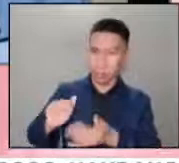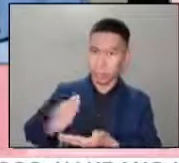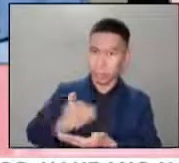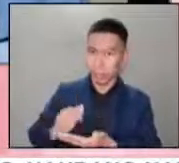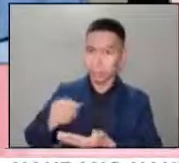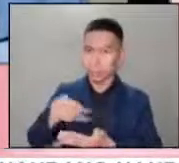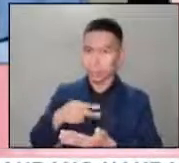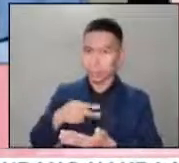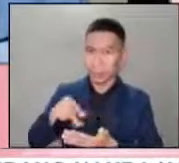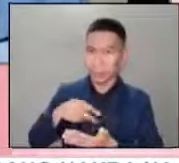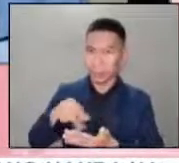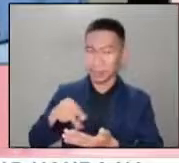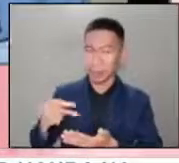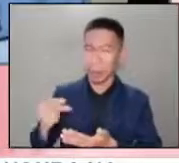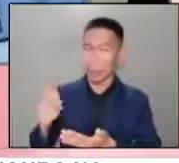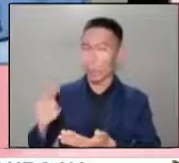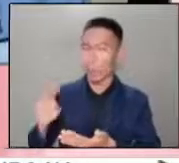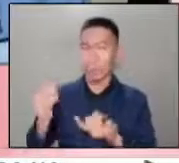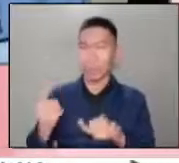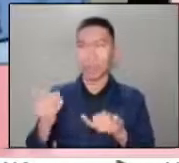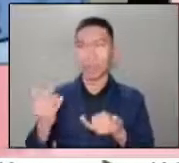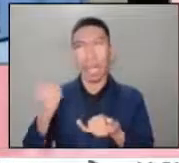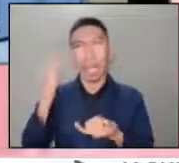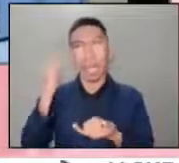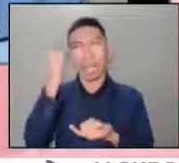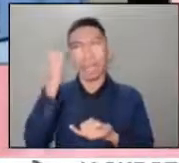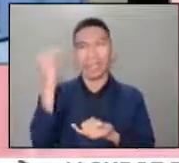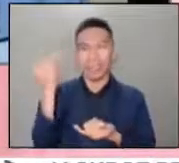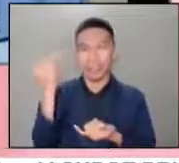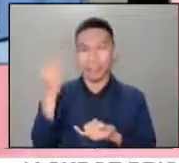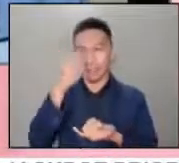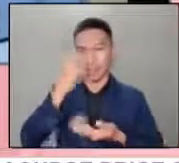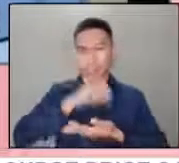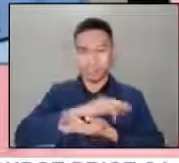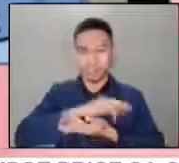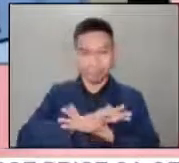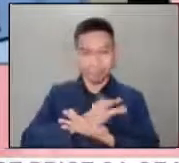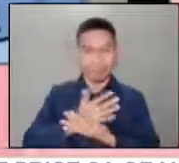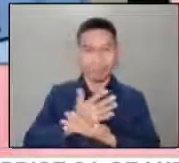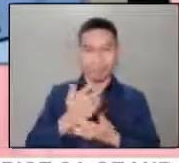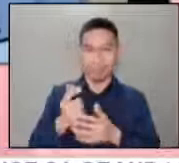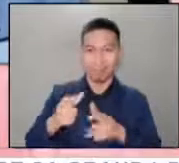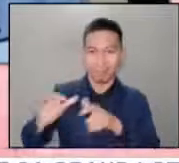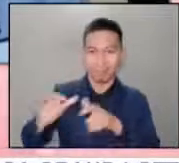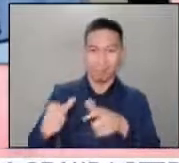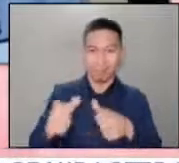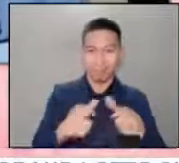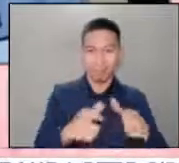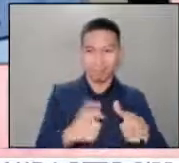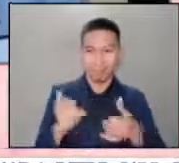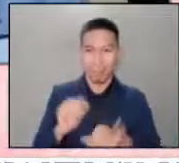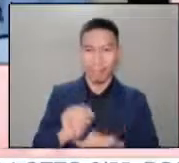like online or ito pong dahil sa COVID-19 pandemic ay in-adjust po ninyo yung inyong style?